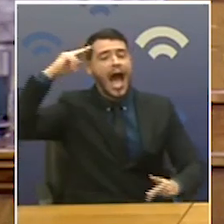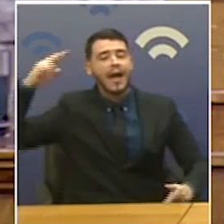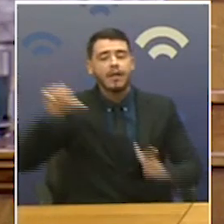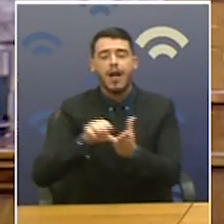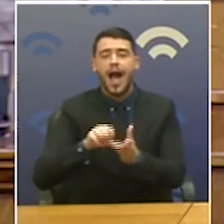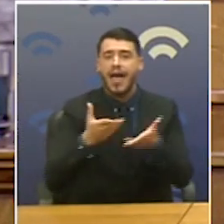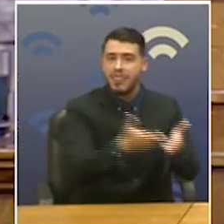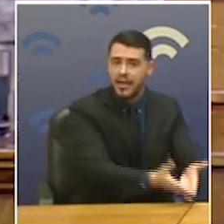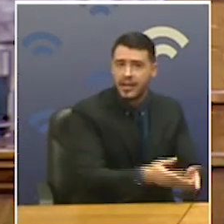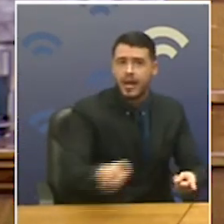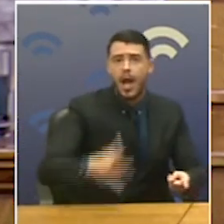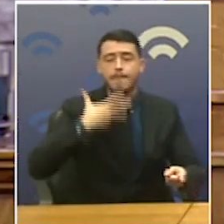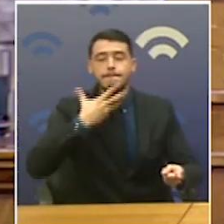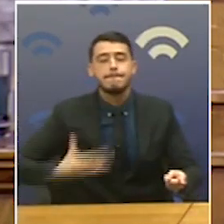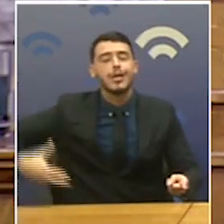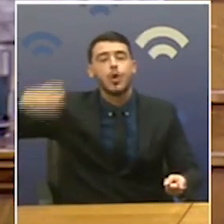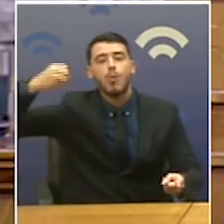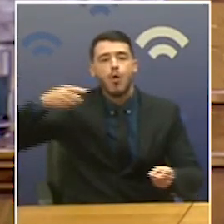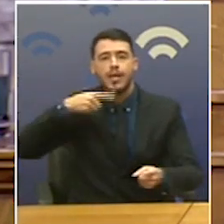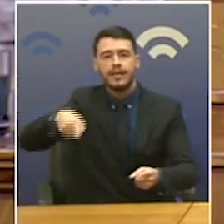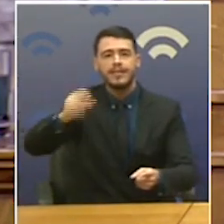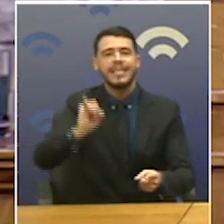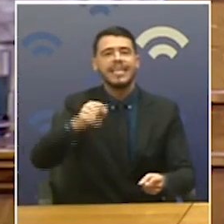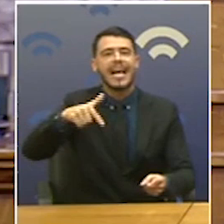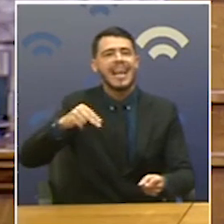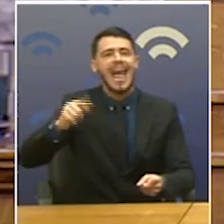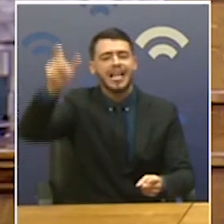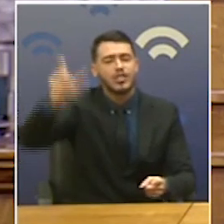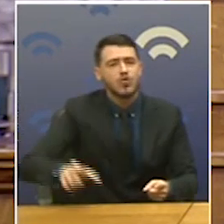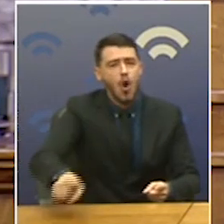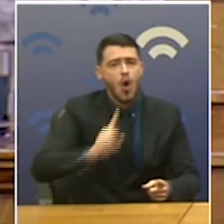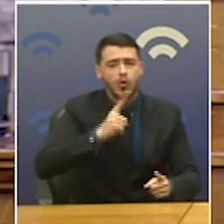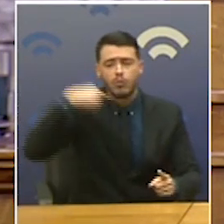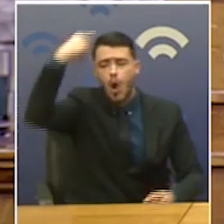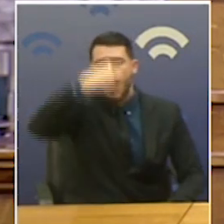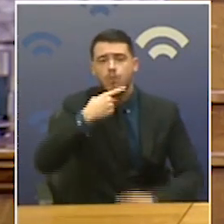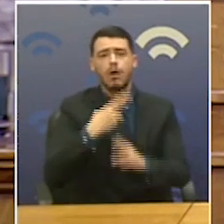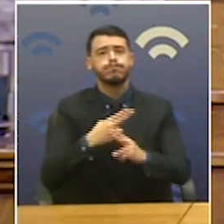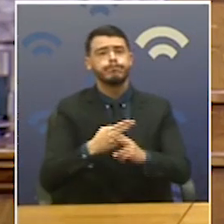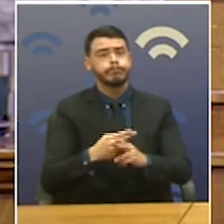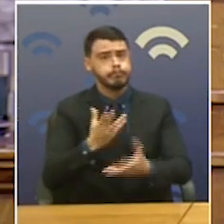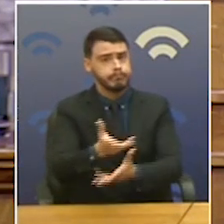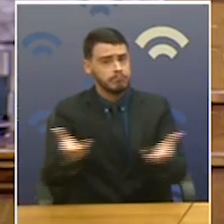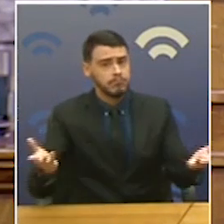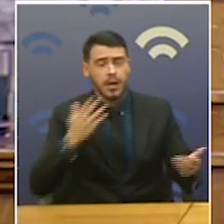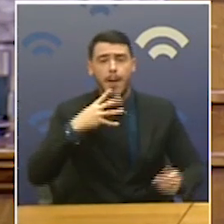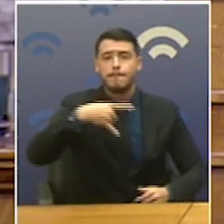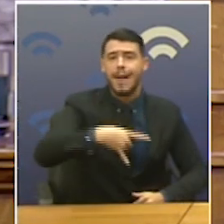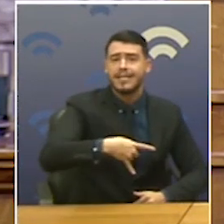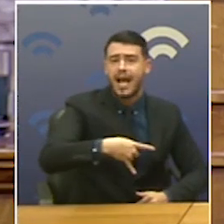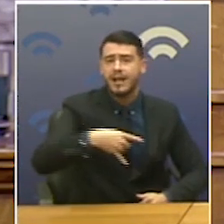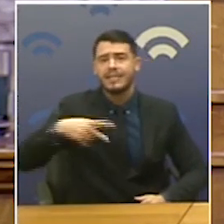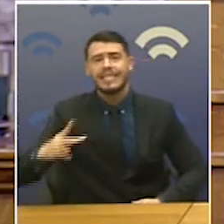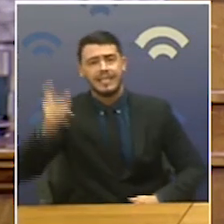Ελλάδος, ο Μητροπολίτης Ιγνάτιος. Μαζί θα εργαστούν ιστορικοί, σημαντικοί, ο Πασχάλης Κετρομιλίδης, ο